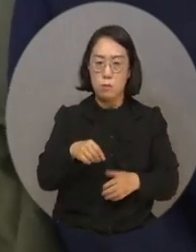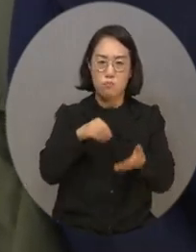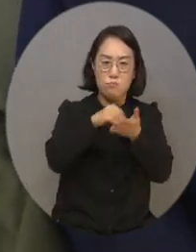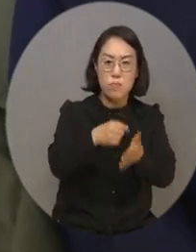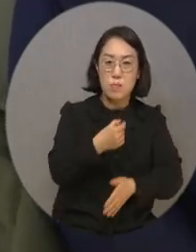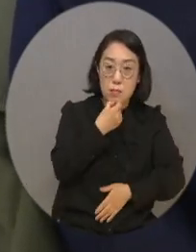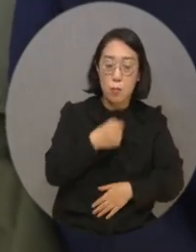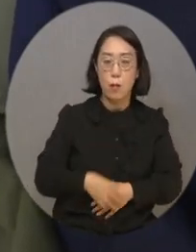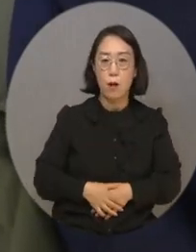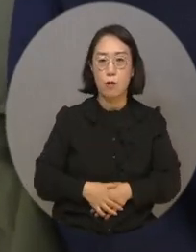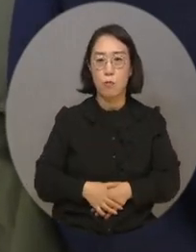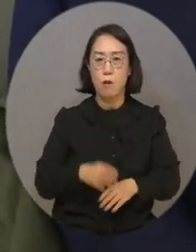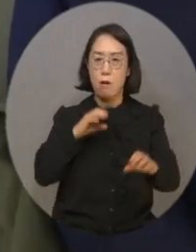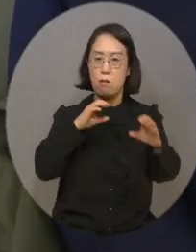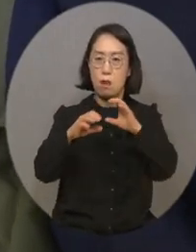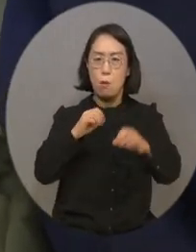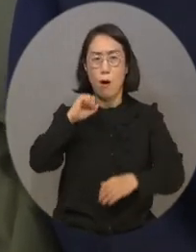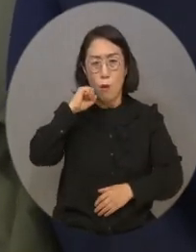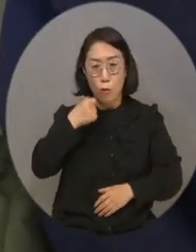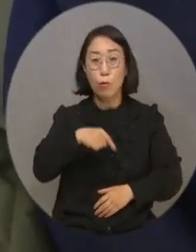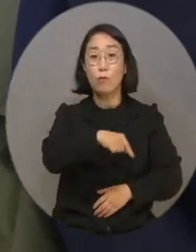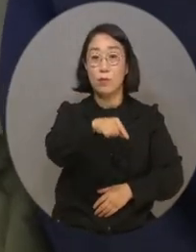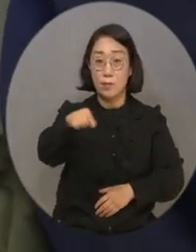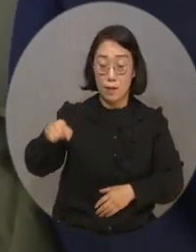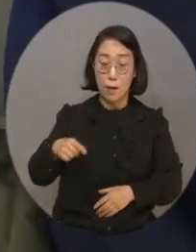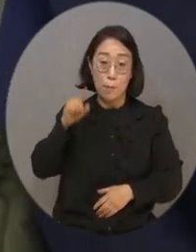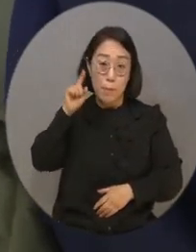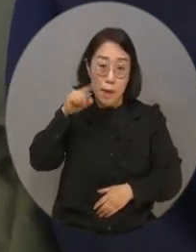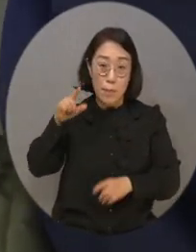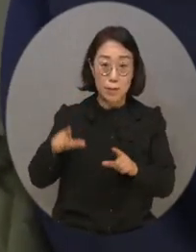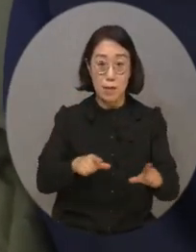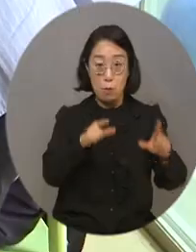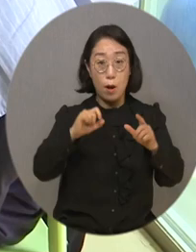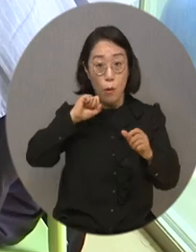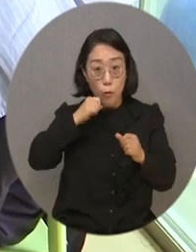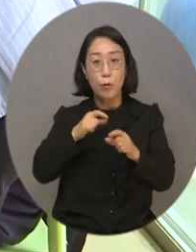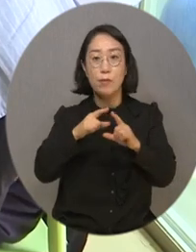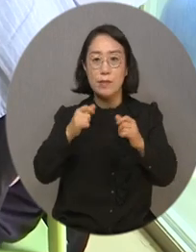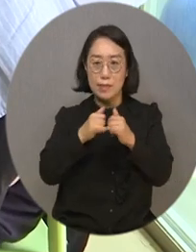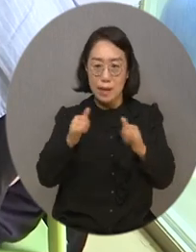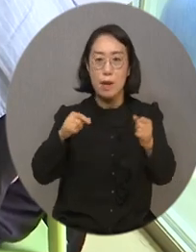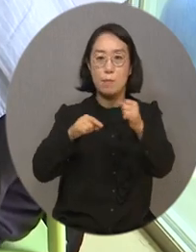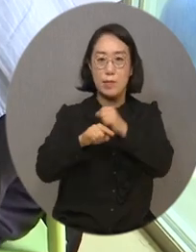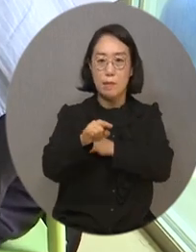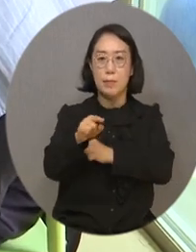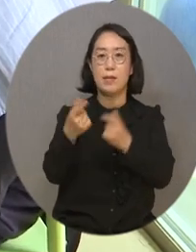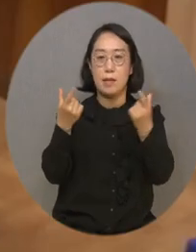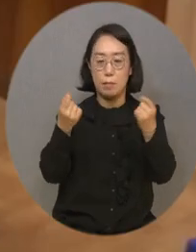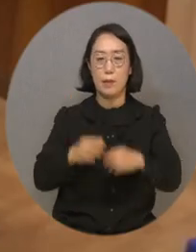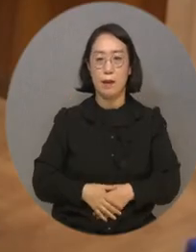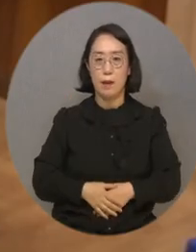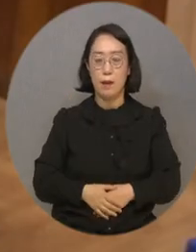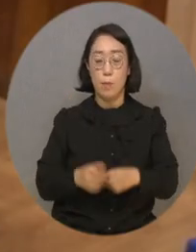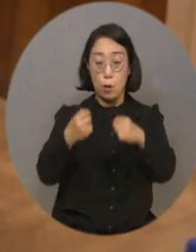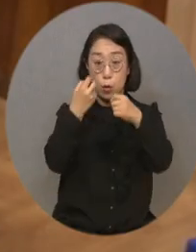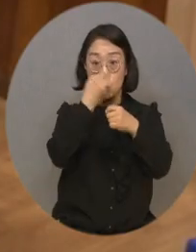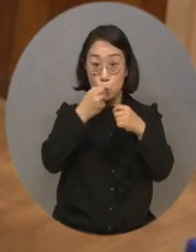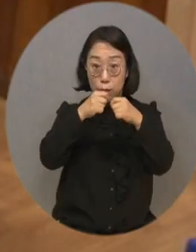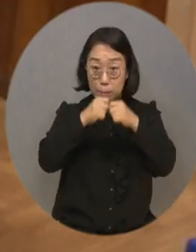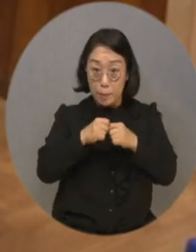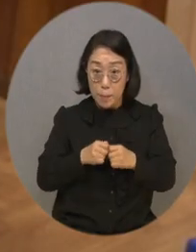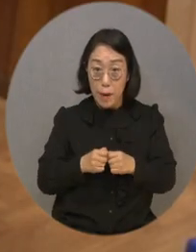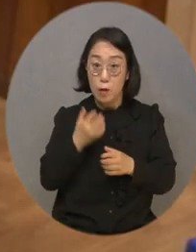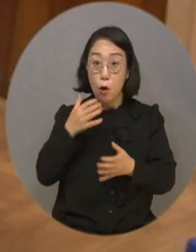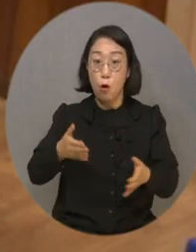극심한 발달상 이유로 일상생활이 어려운 인원으로 잠정 정의하고 있다고 설명했습니다. 이번 조사를 통해